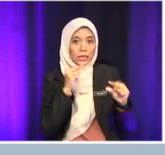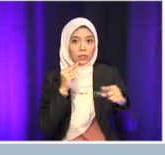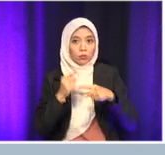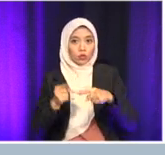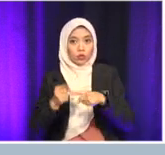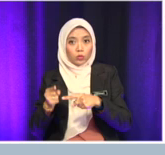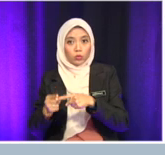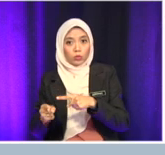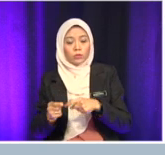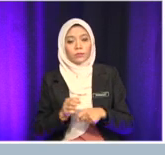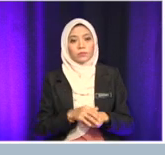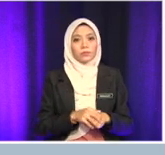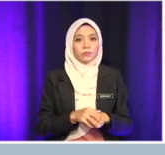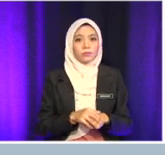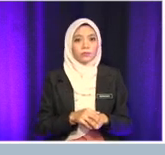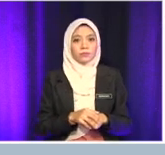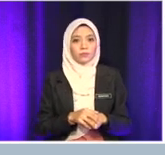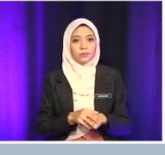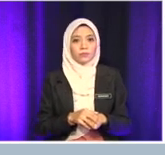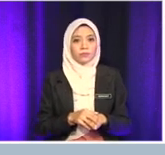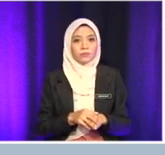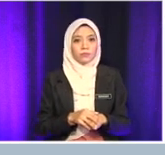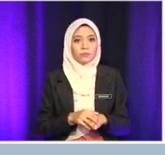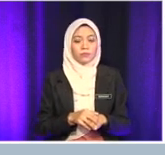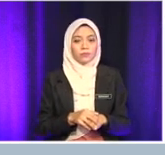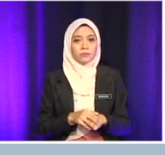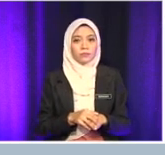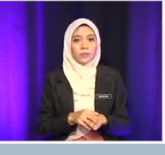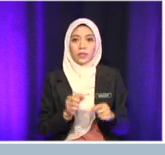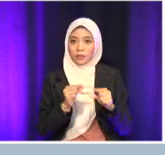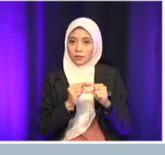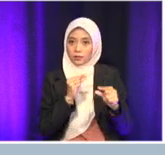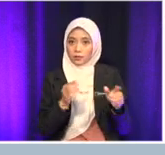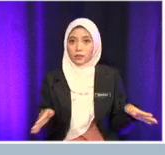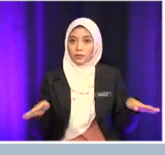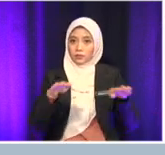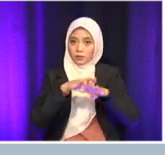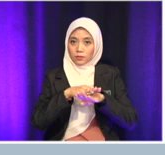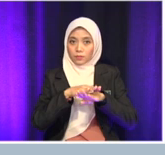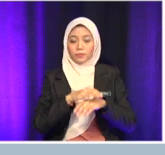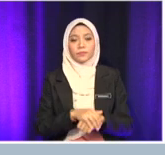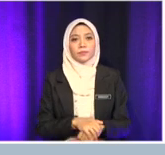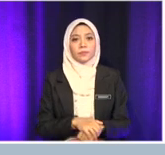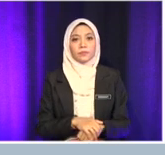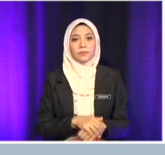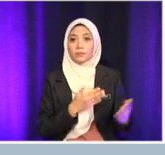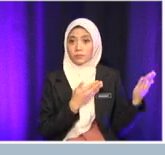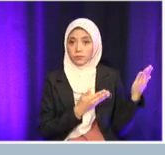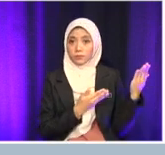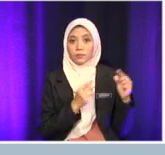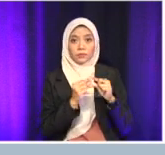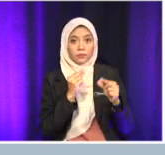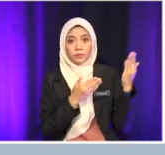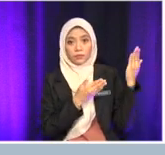saya putus-putus ini adalah gadisan yang terlindung Kenapa terlindung sebagai tanda Pati satah yang mencacah depan nih